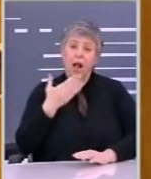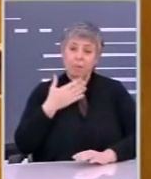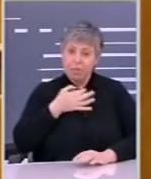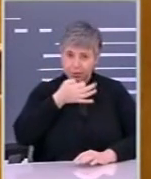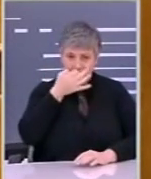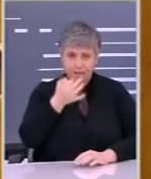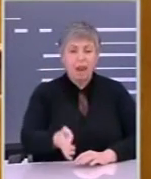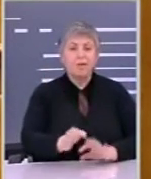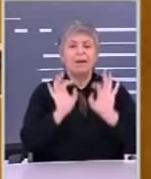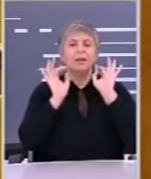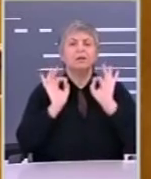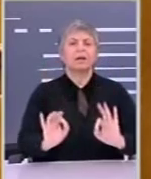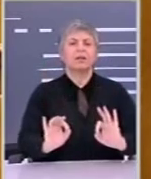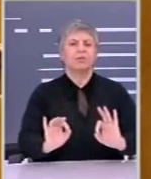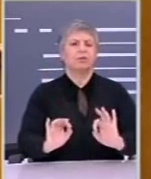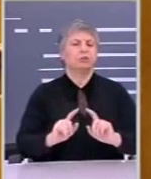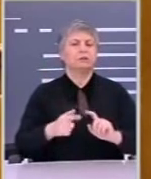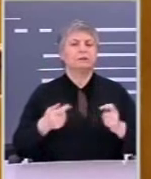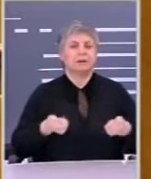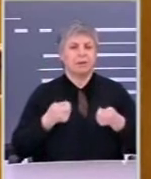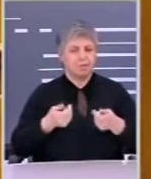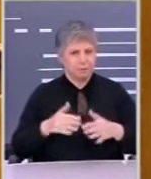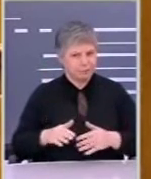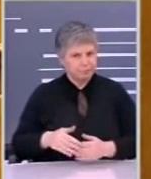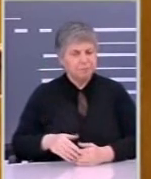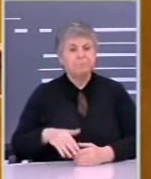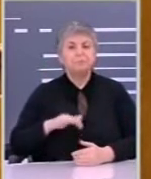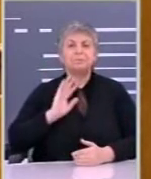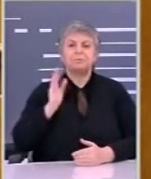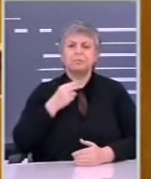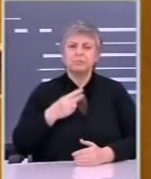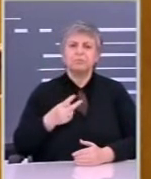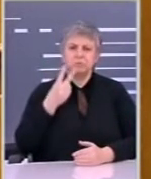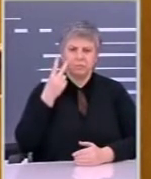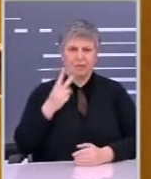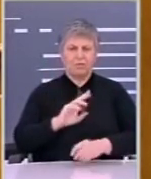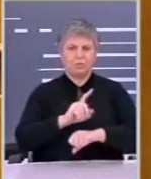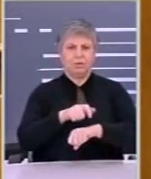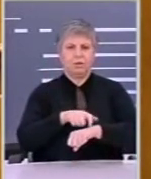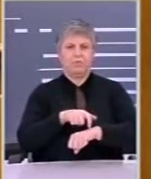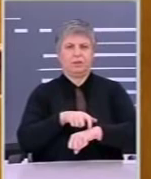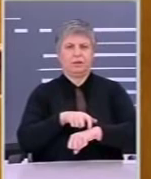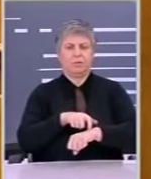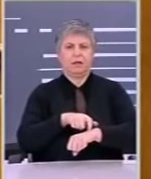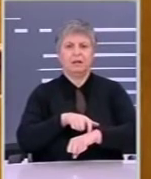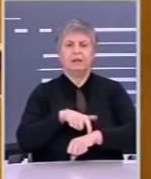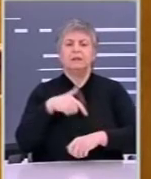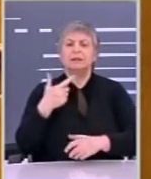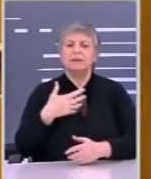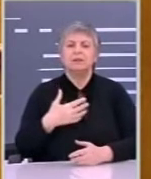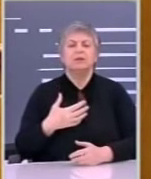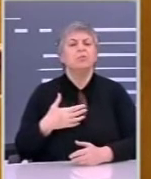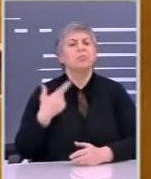Είδα όμως ότι εδώ πέρα υπάρχει ένας διαγωνισμός ανάμεσα σε διάφορους